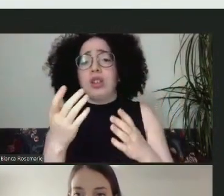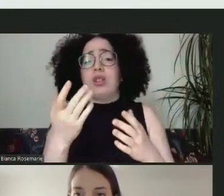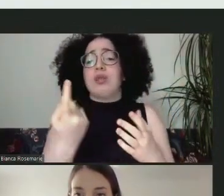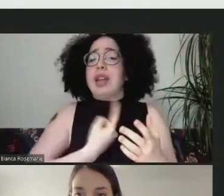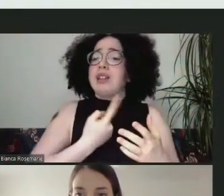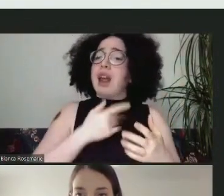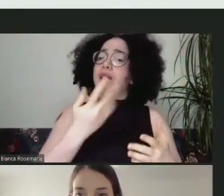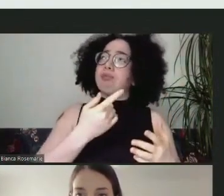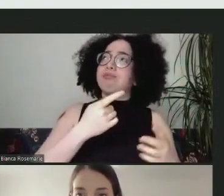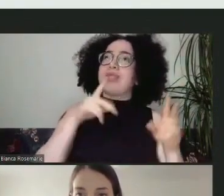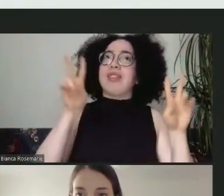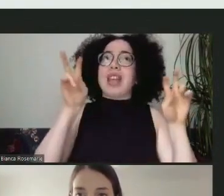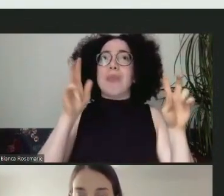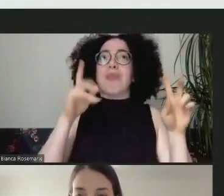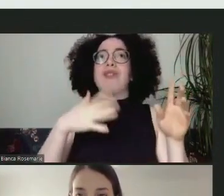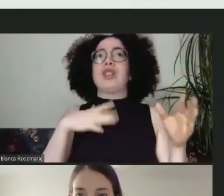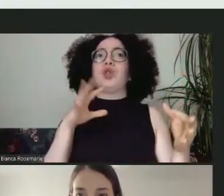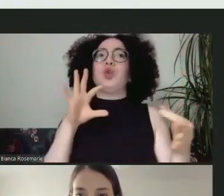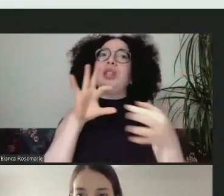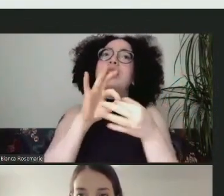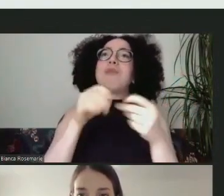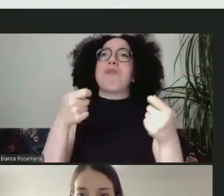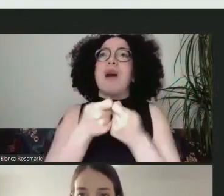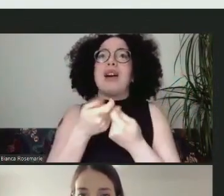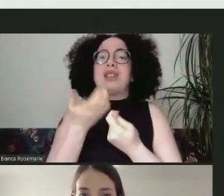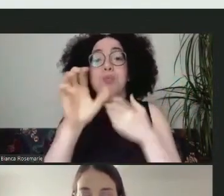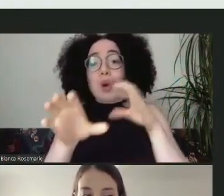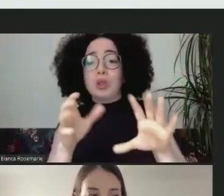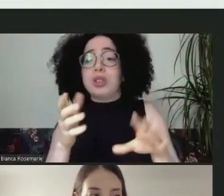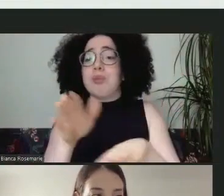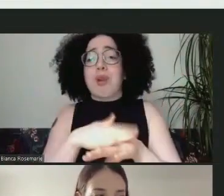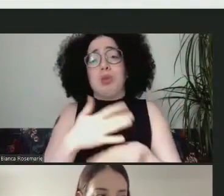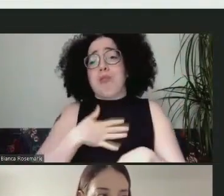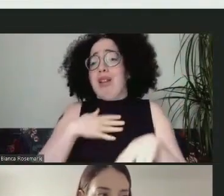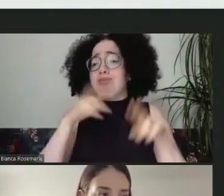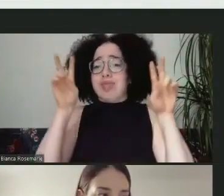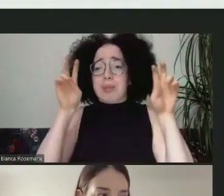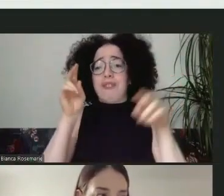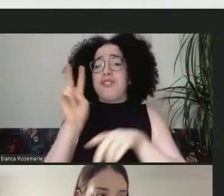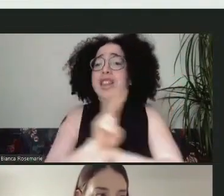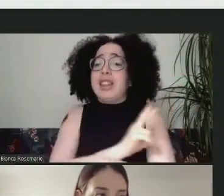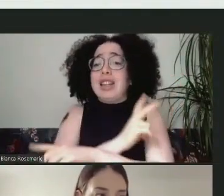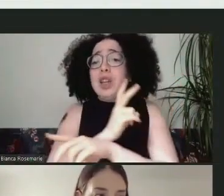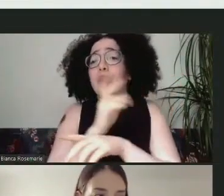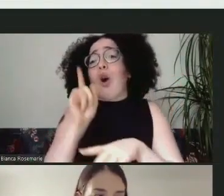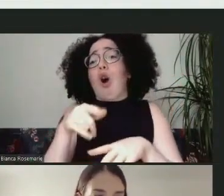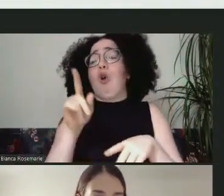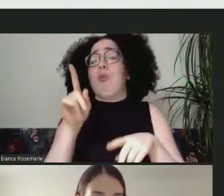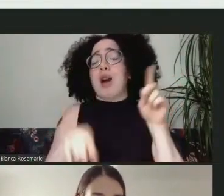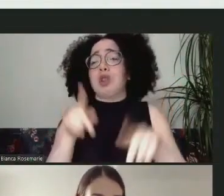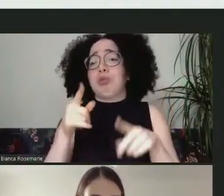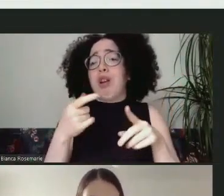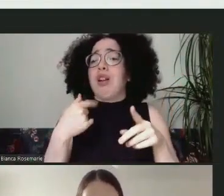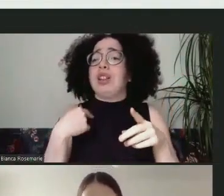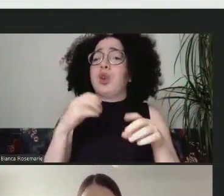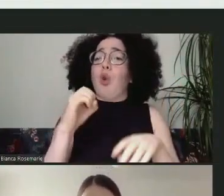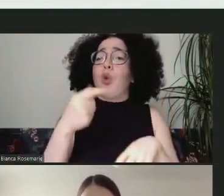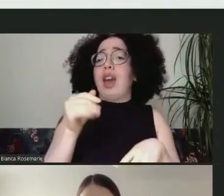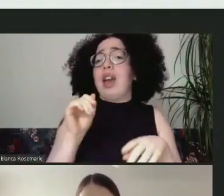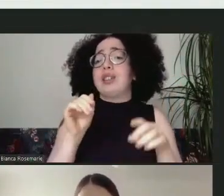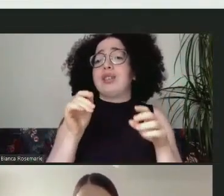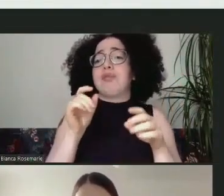Du kannst einfach kreativ deine Ideen posten und schauen, was ist mein Blickwinkel